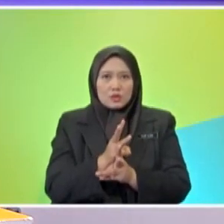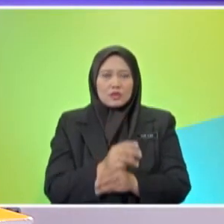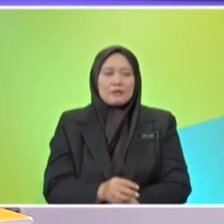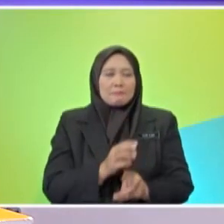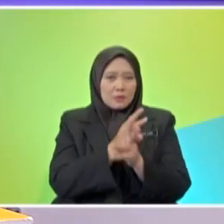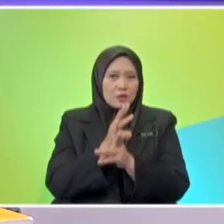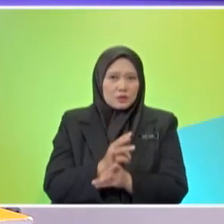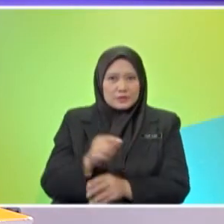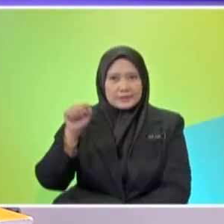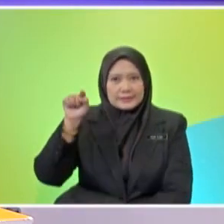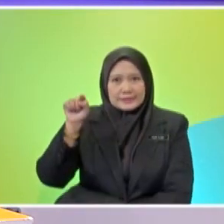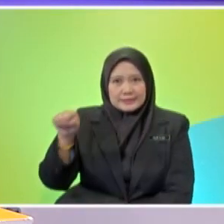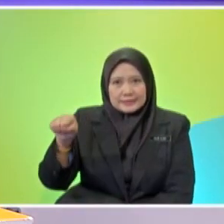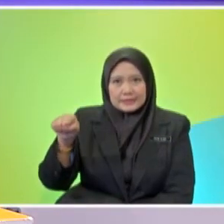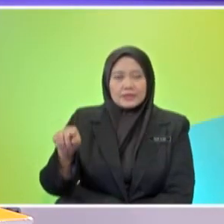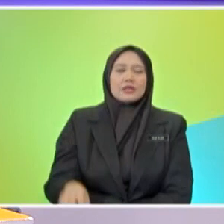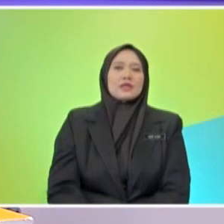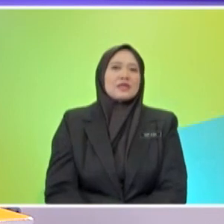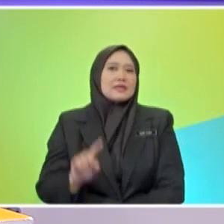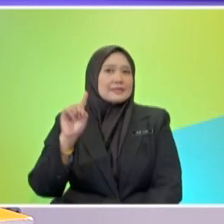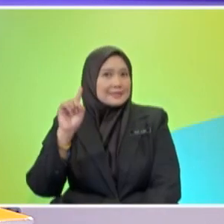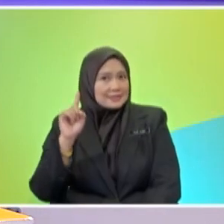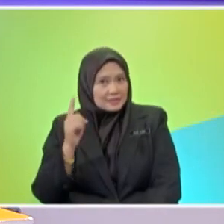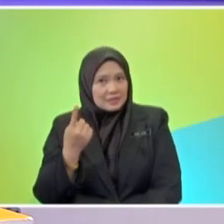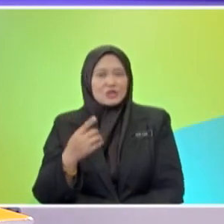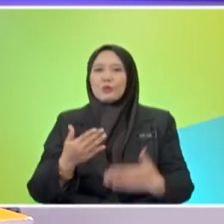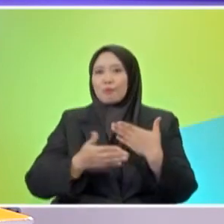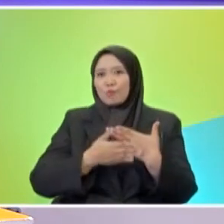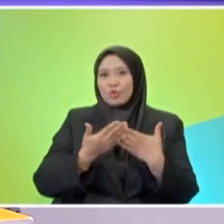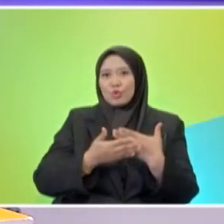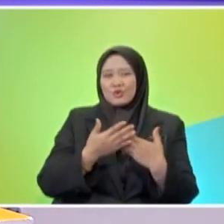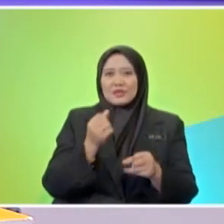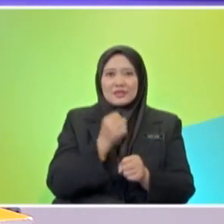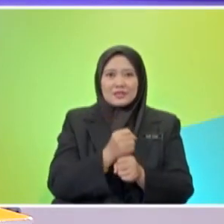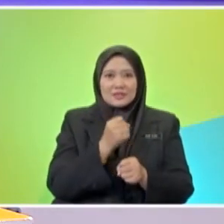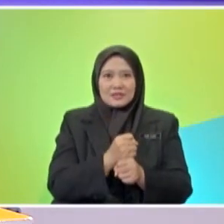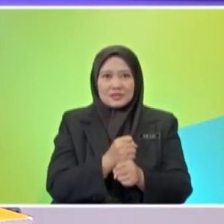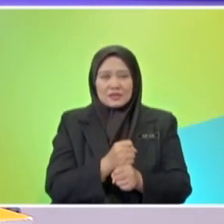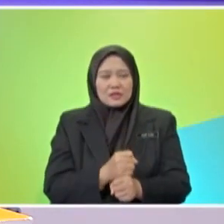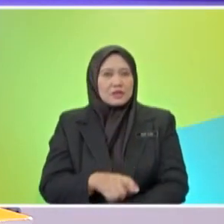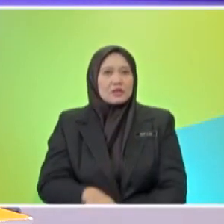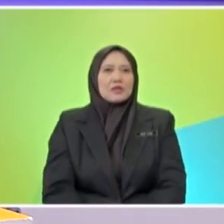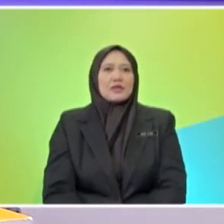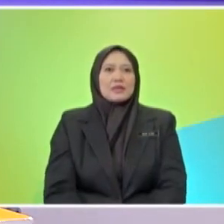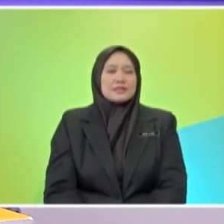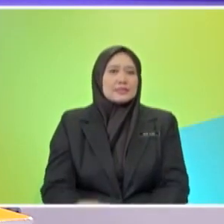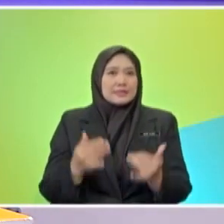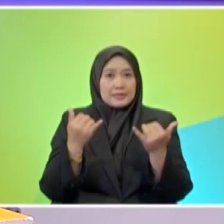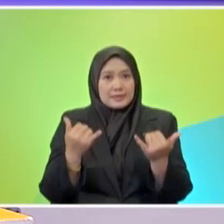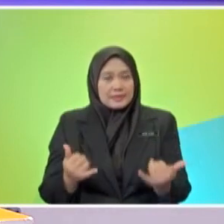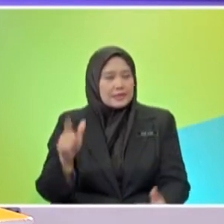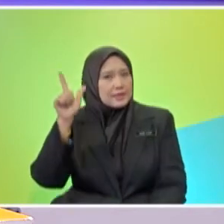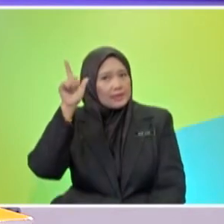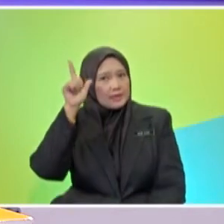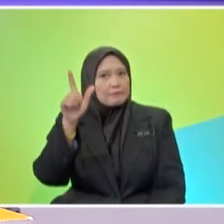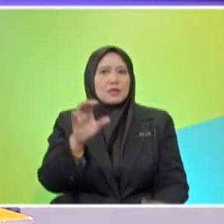butang sahaja. Jadi mudah saja Irfan, lebih memudahkan kerja lah. Okey, kita tengok pada carta alih tersebut Irfan. So bila kita